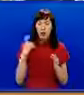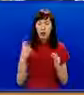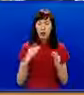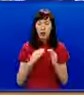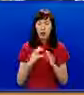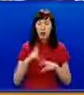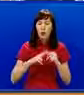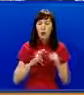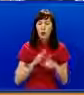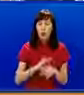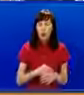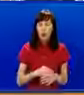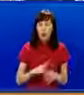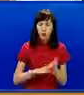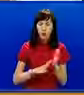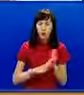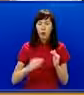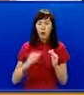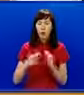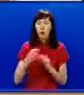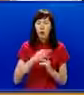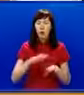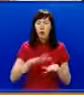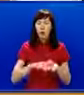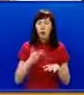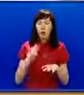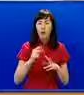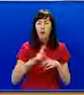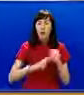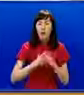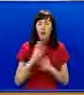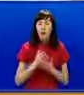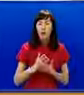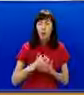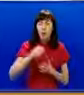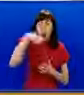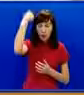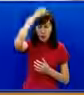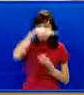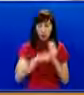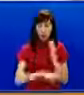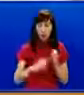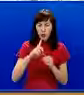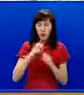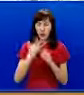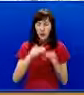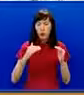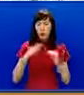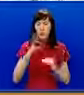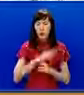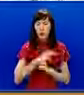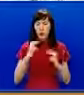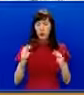құрылысы жүріп жатыр. 99 үй облыстық бюджет есебінен салынуда. Жыл соңына дейін 115 үйді пайдалануға беріледі